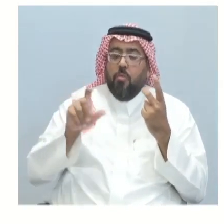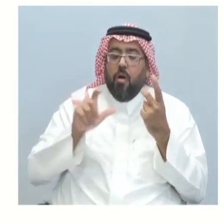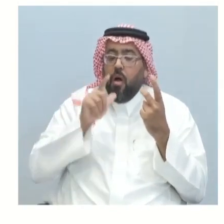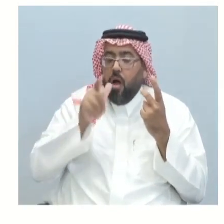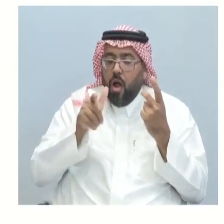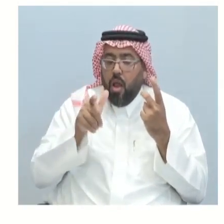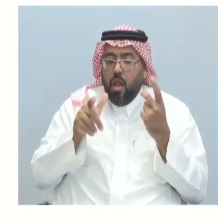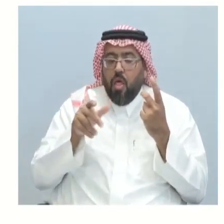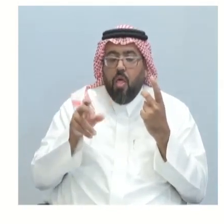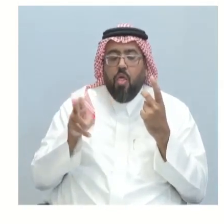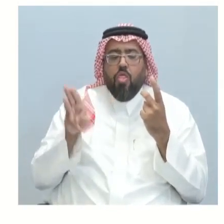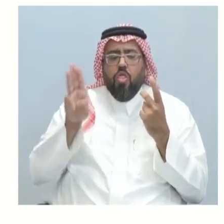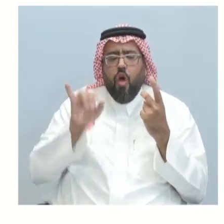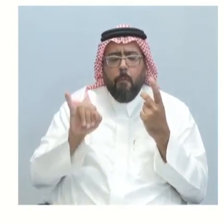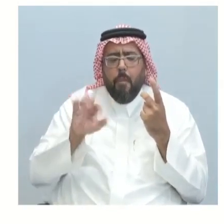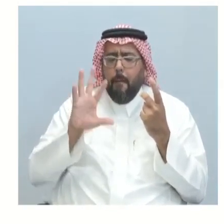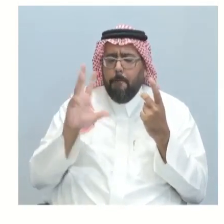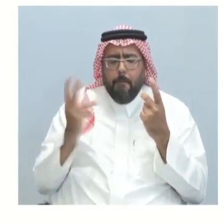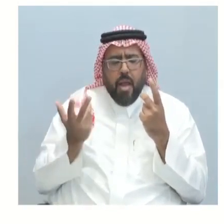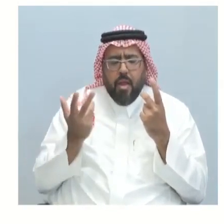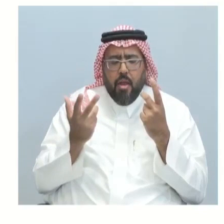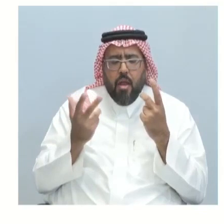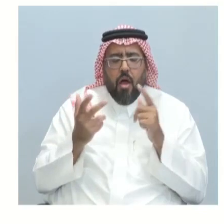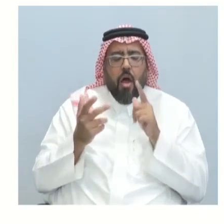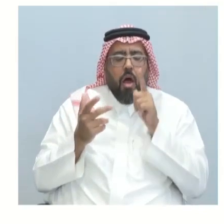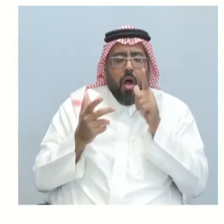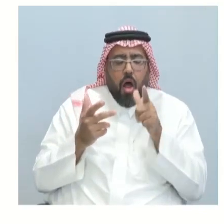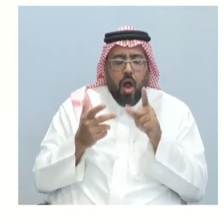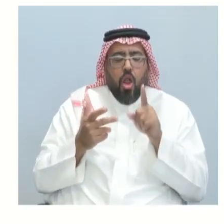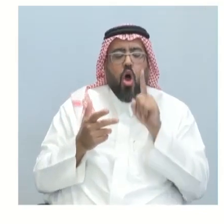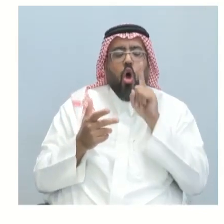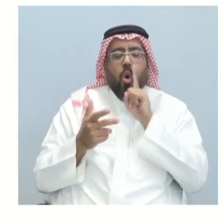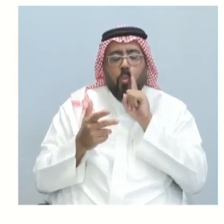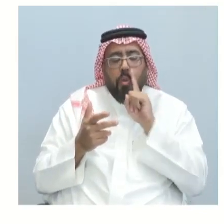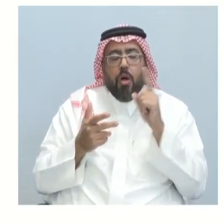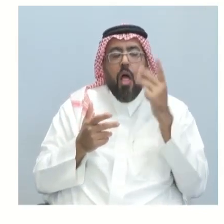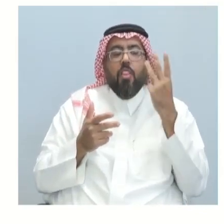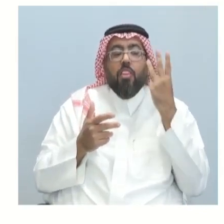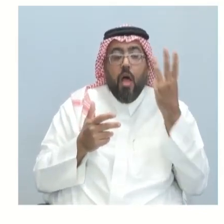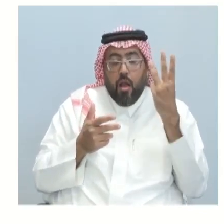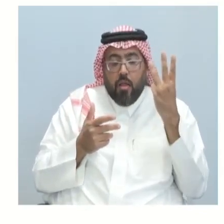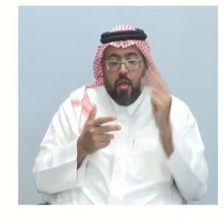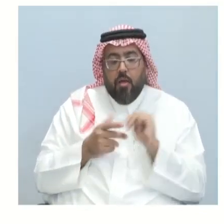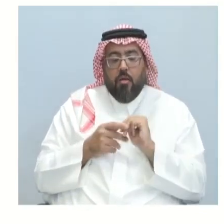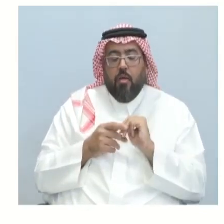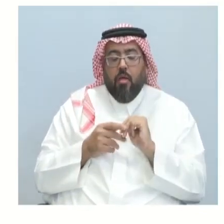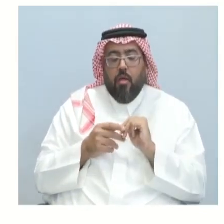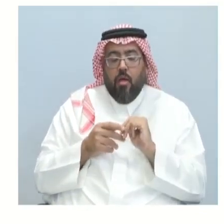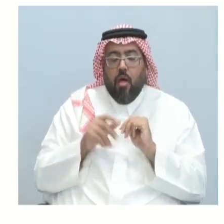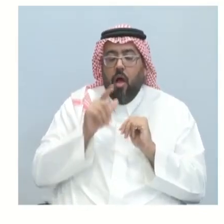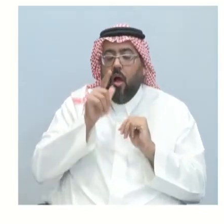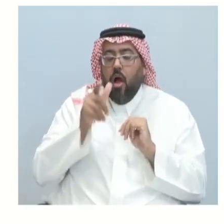مره الثالثه ثم من قال ثم امك اجاب النبي مره ثالثه